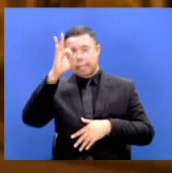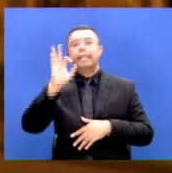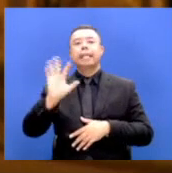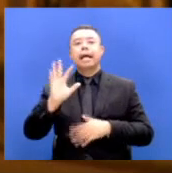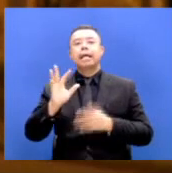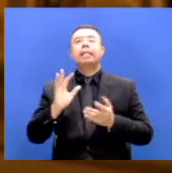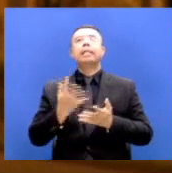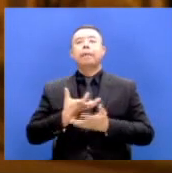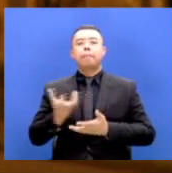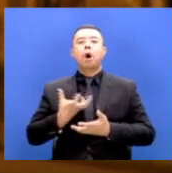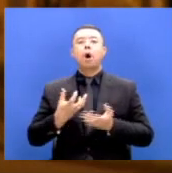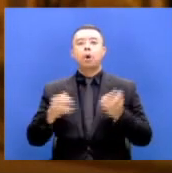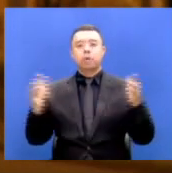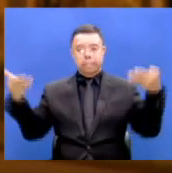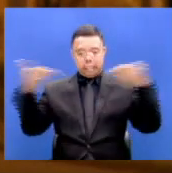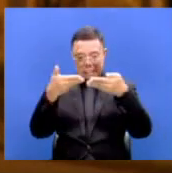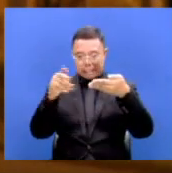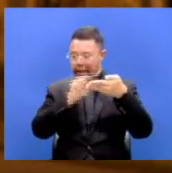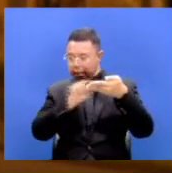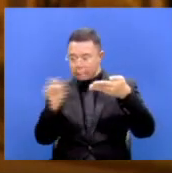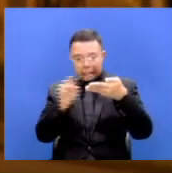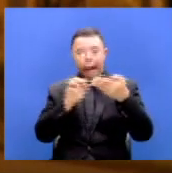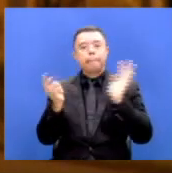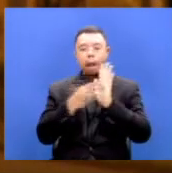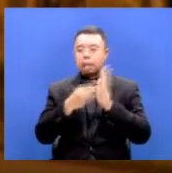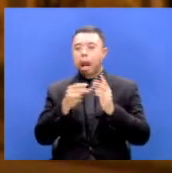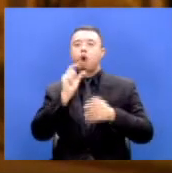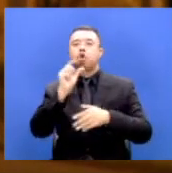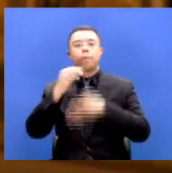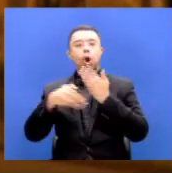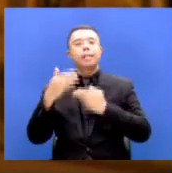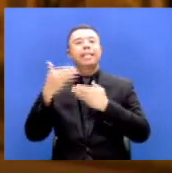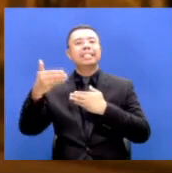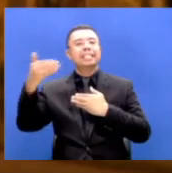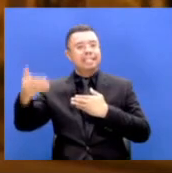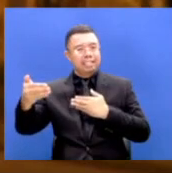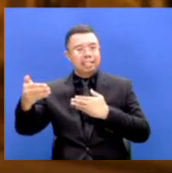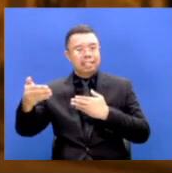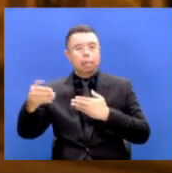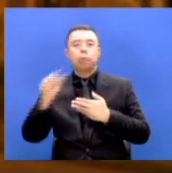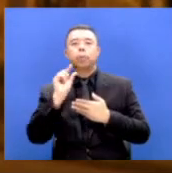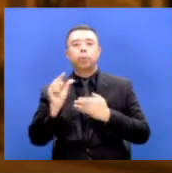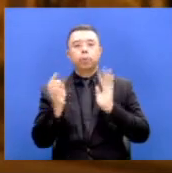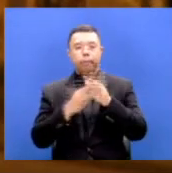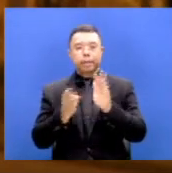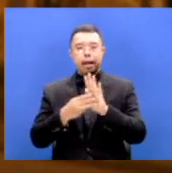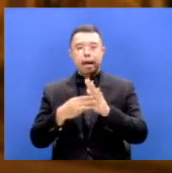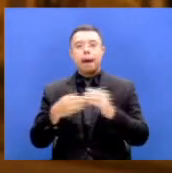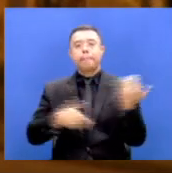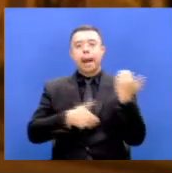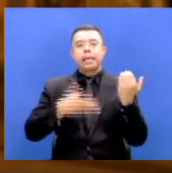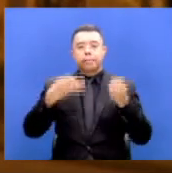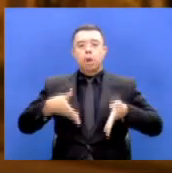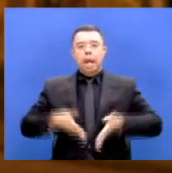akan melakukan gelar perkara untuk menentukan proses selanjutnya atas kasus bayi yang baru